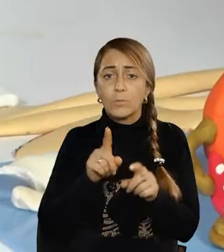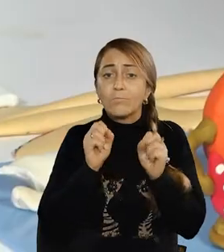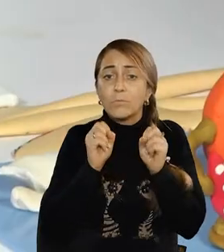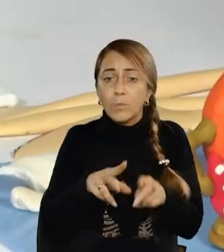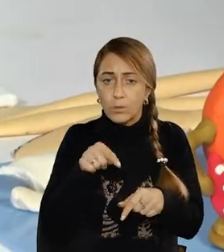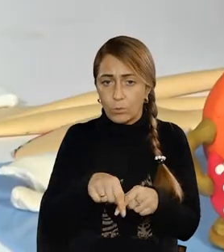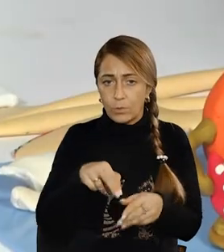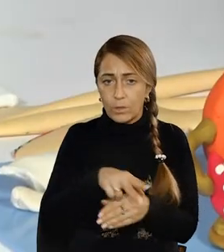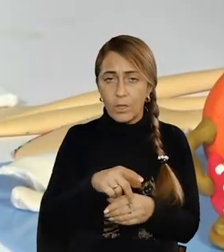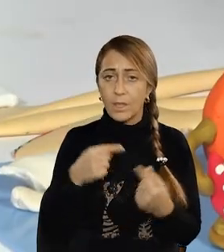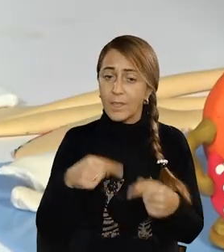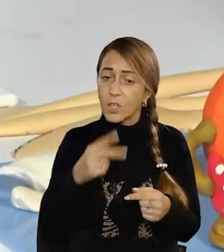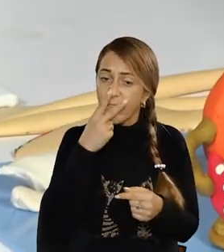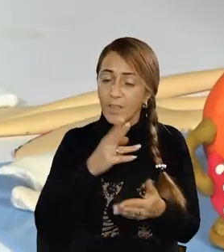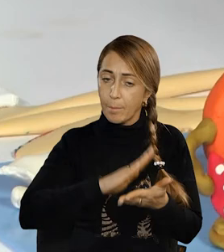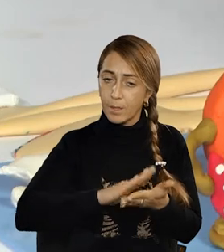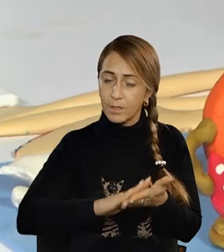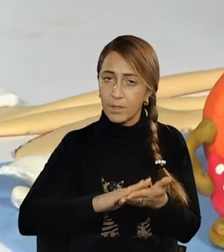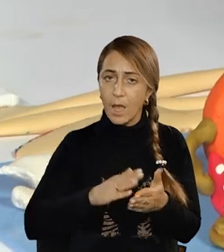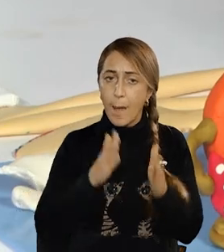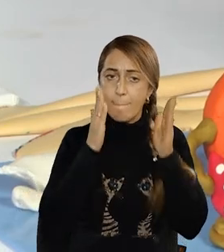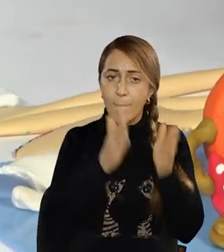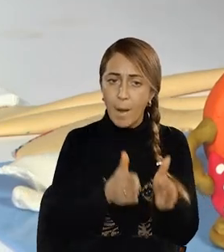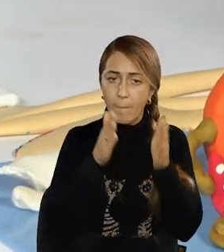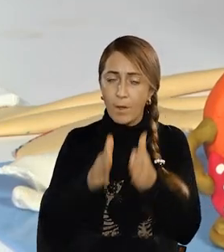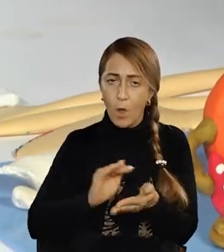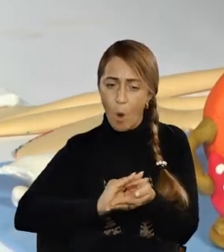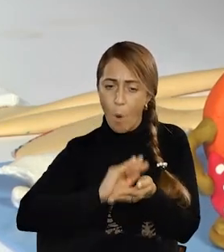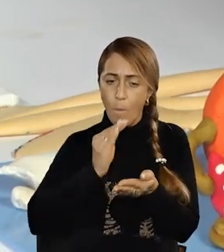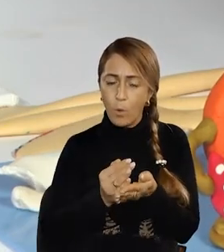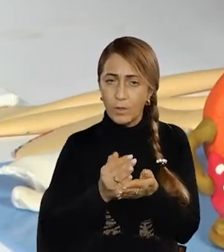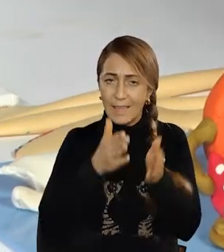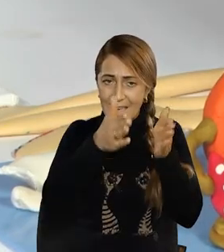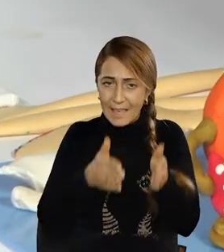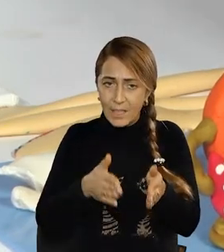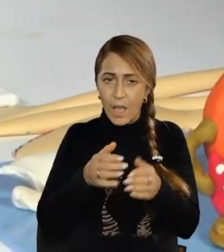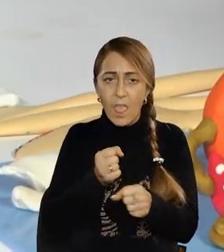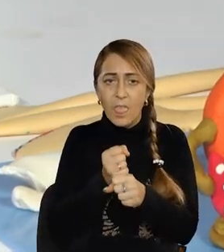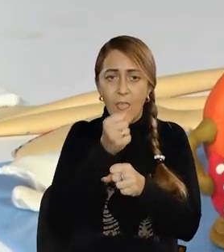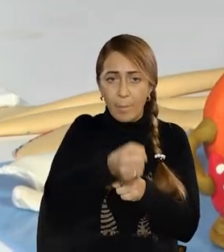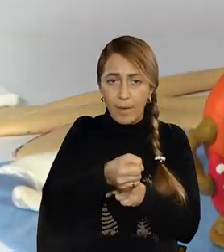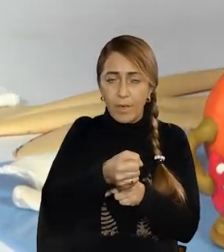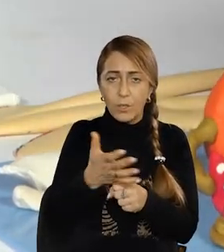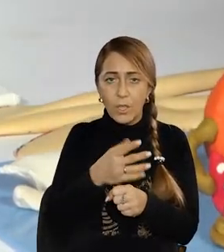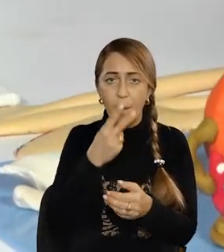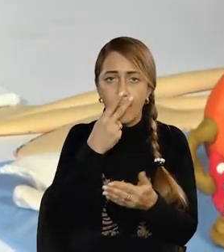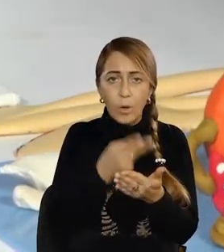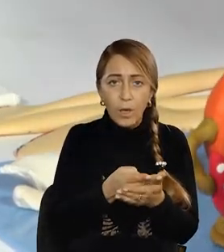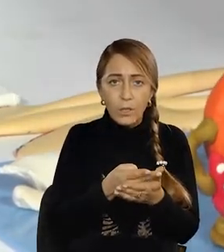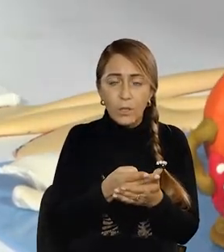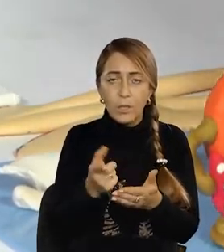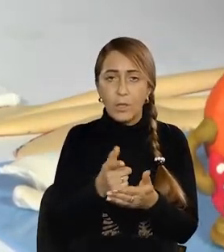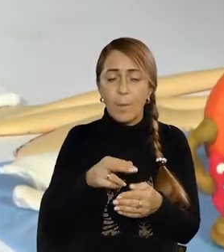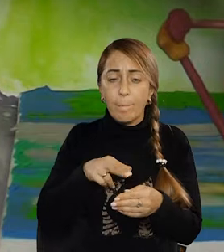небезпеку. Інший вид плитки – із прямими паралельними опуклими лініями – направляюча, яка вказує напрямок